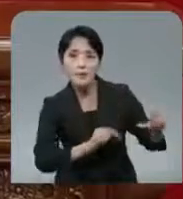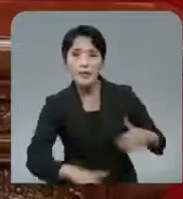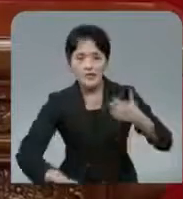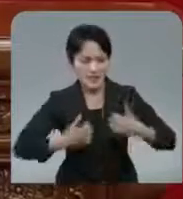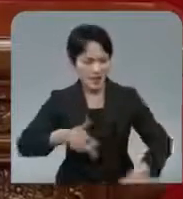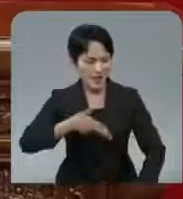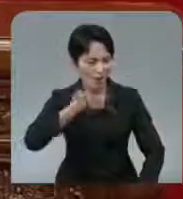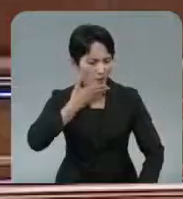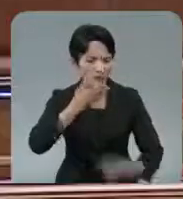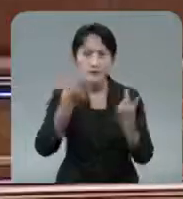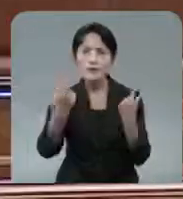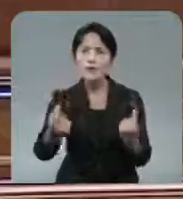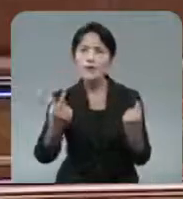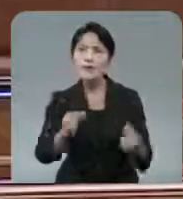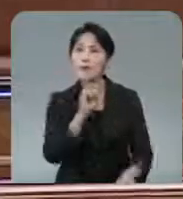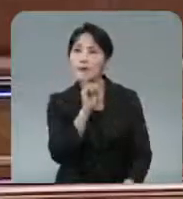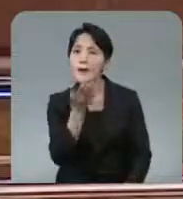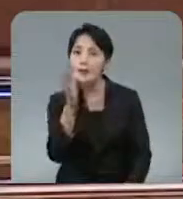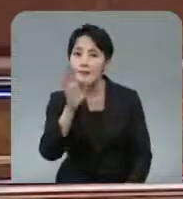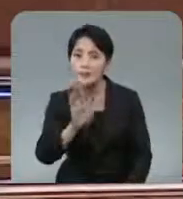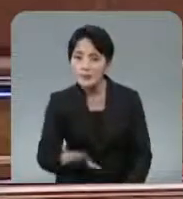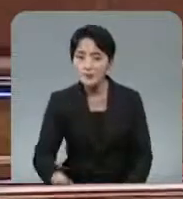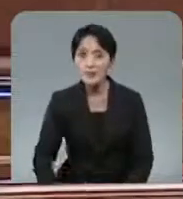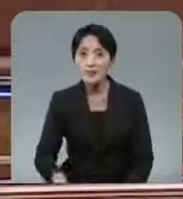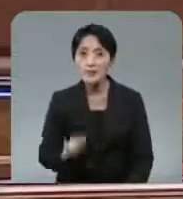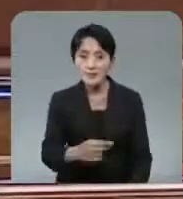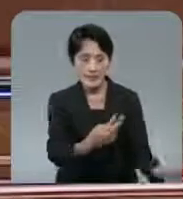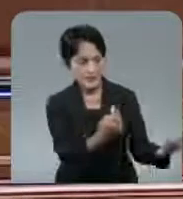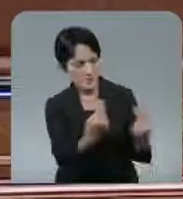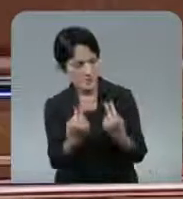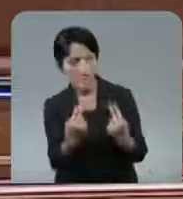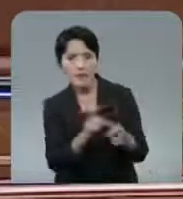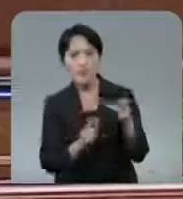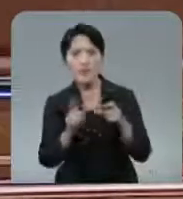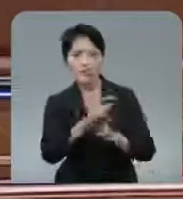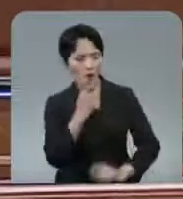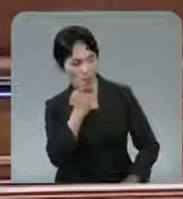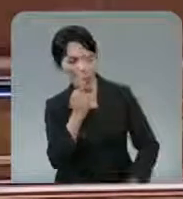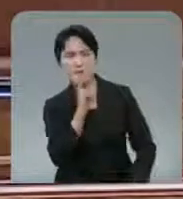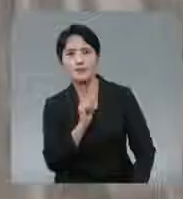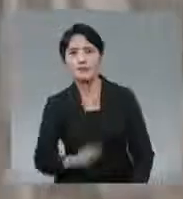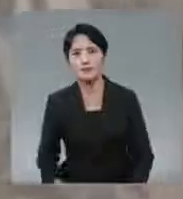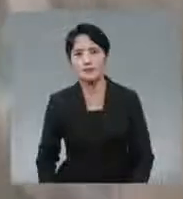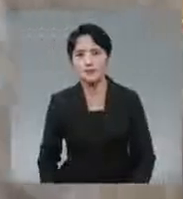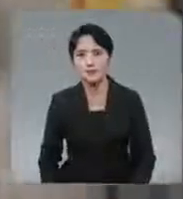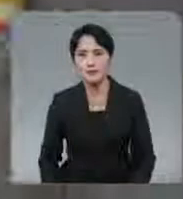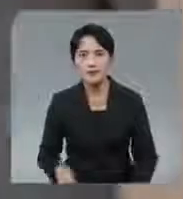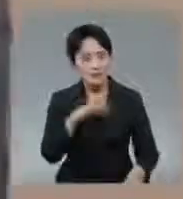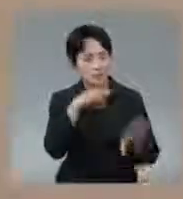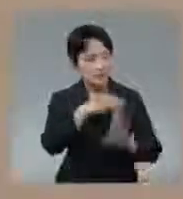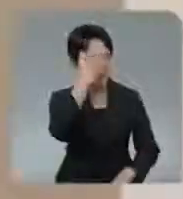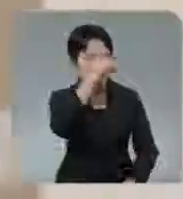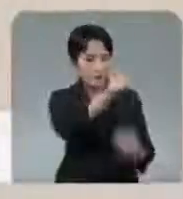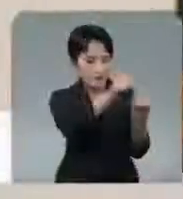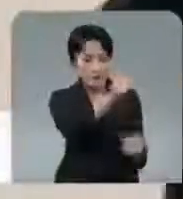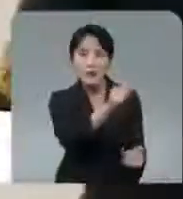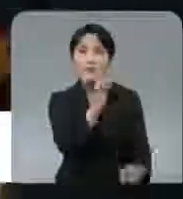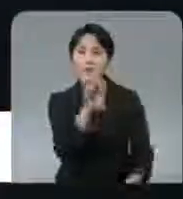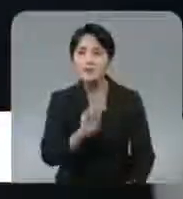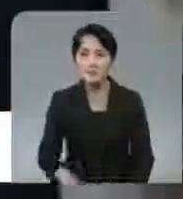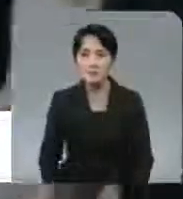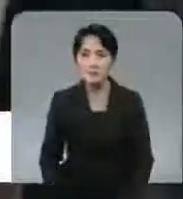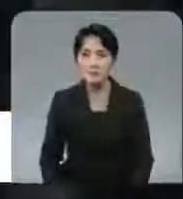говорится в заявлении в нем также содержится предупреждение о том что пхеньян будет укреплять оборону и мощные